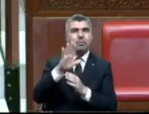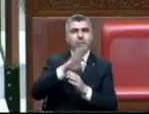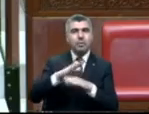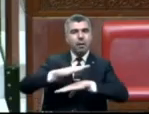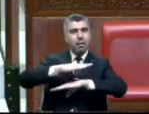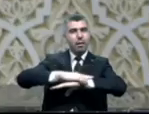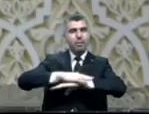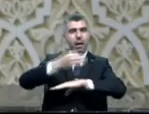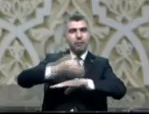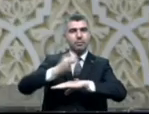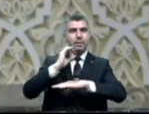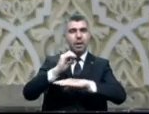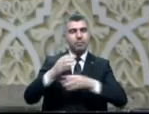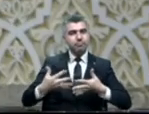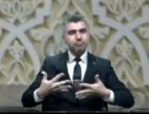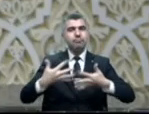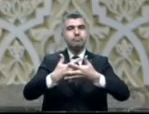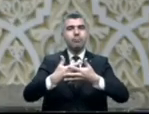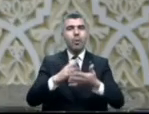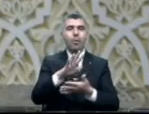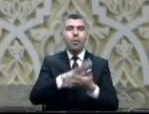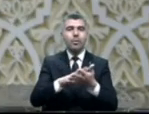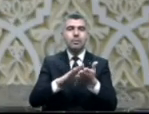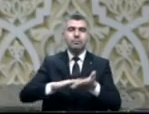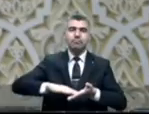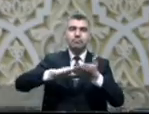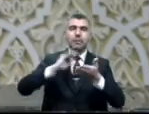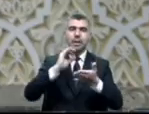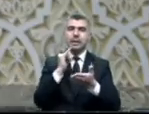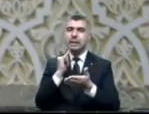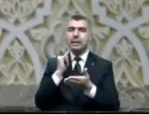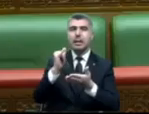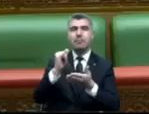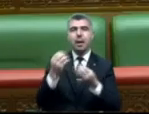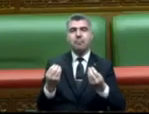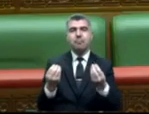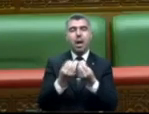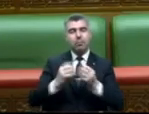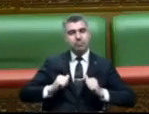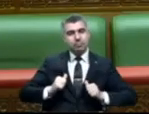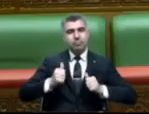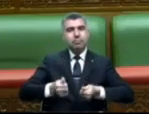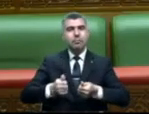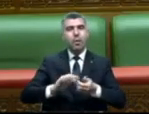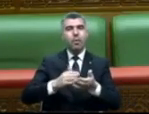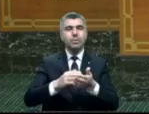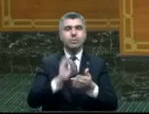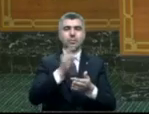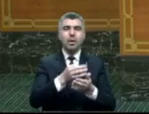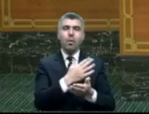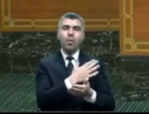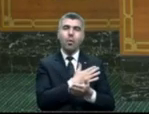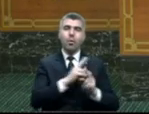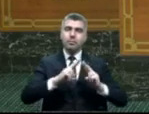القيم الحضارية وتلاحمهم في رفع التحديات بكل ثقة وعزيمة، بما يعبر عن الكبرياء والروح